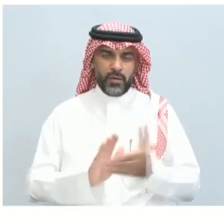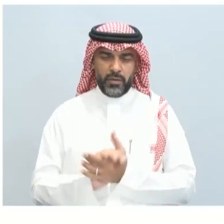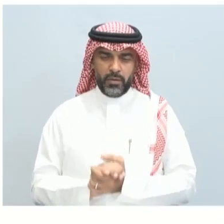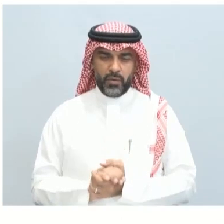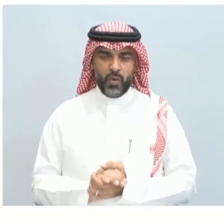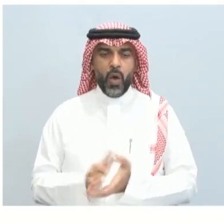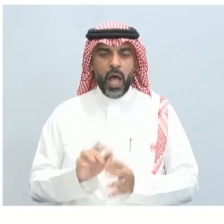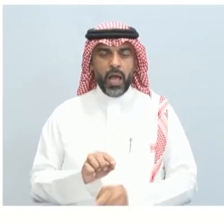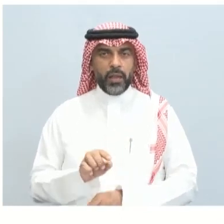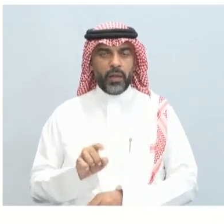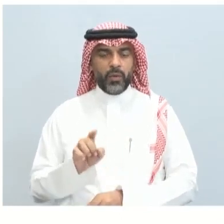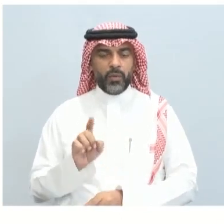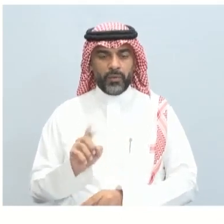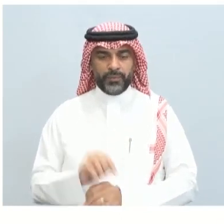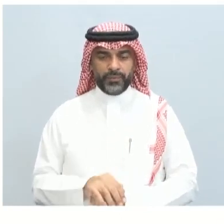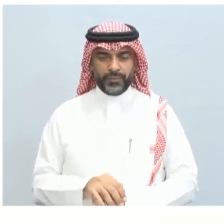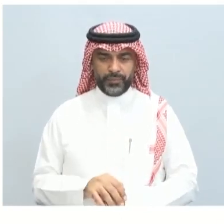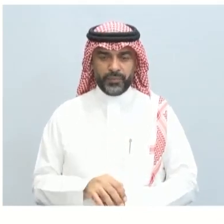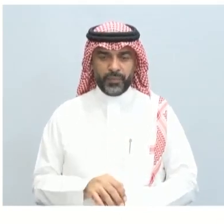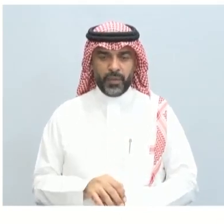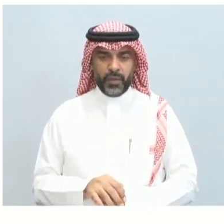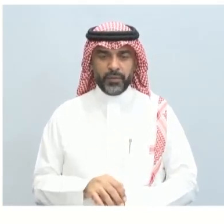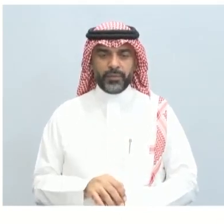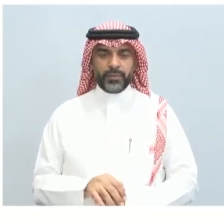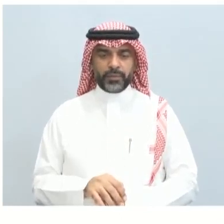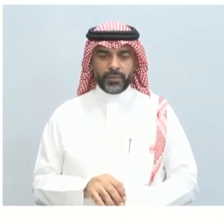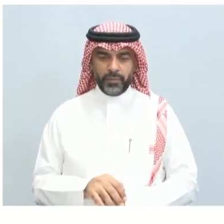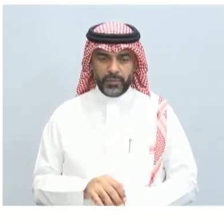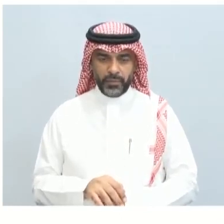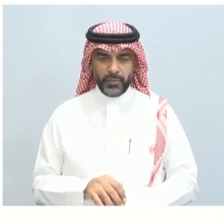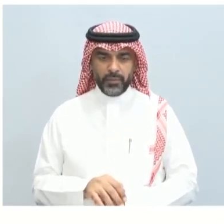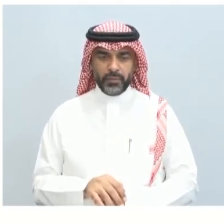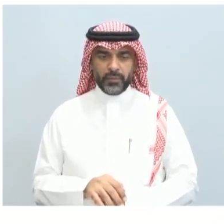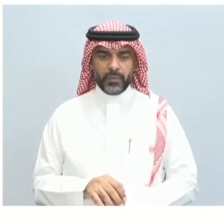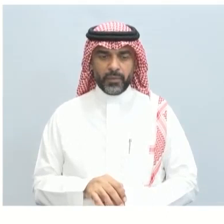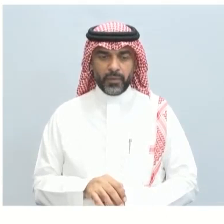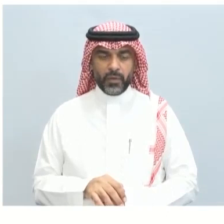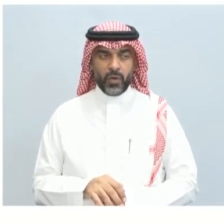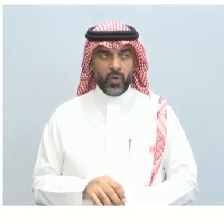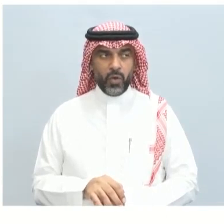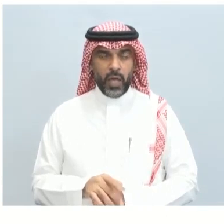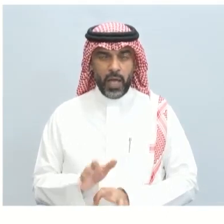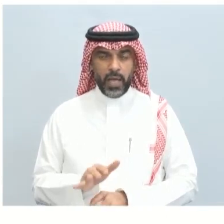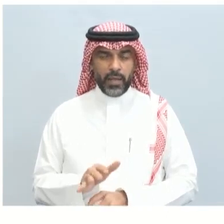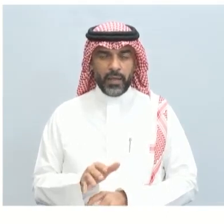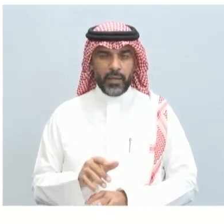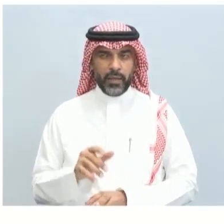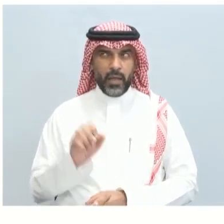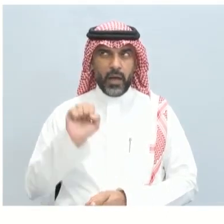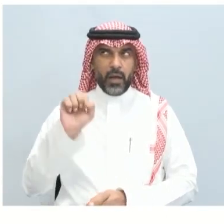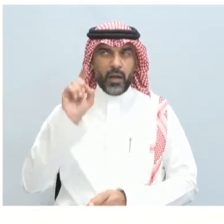القادر على نصره عباده ايضا من دلائل استحقاق الله للعبوديه